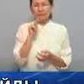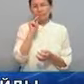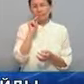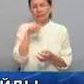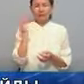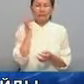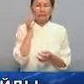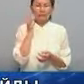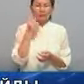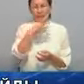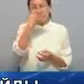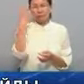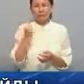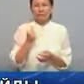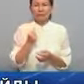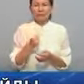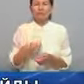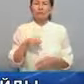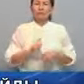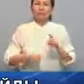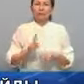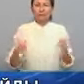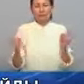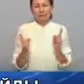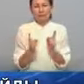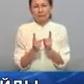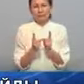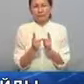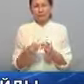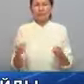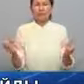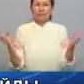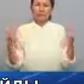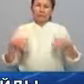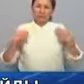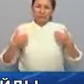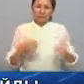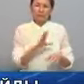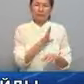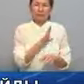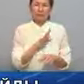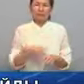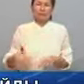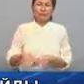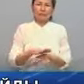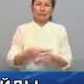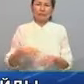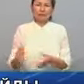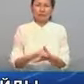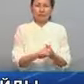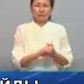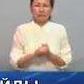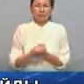жылытады. Ағайын жекжат амандық сұрасып, ізгілікпен қауышады. Имамдар бұл мерекенің ел бірлігіне де оң ықпал жасайтынын